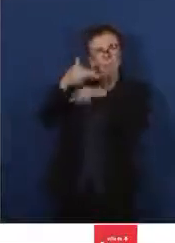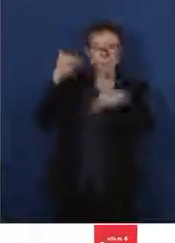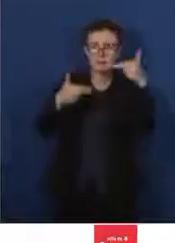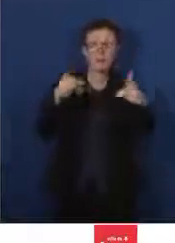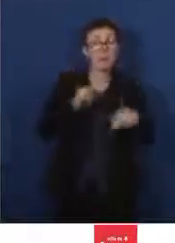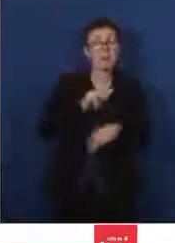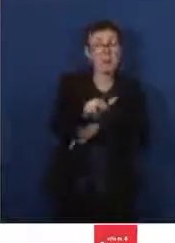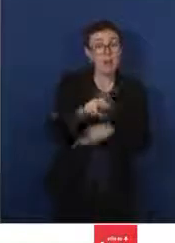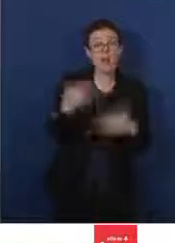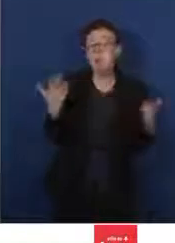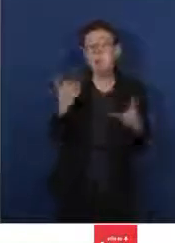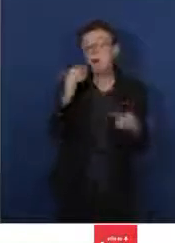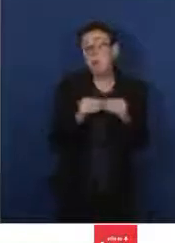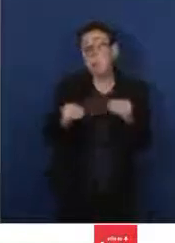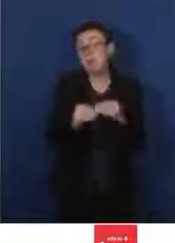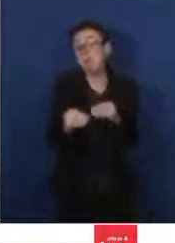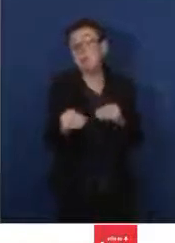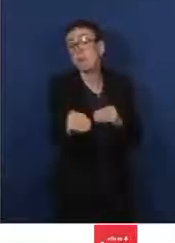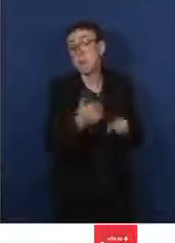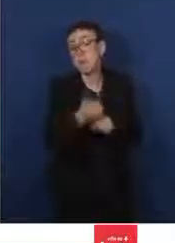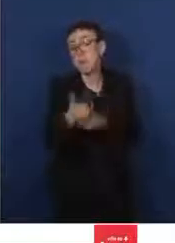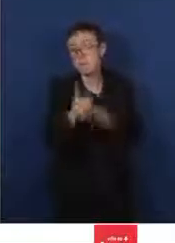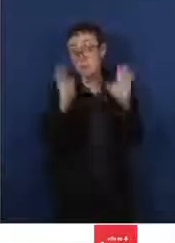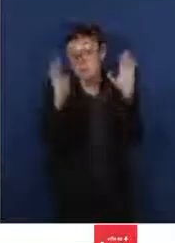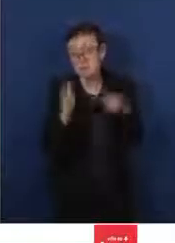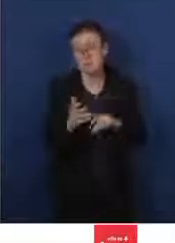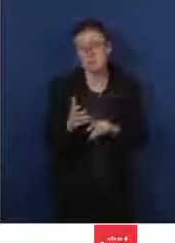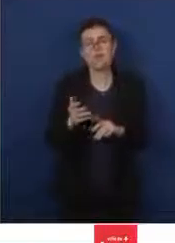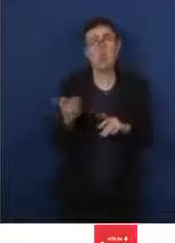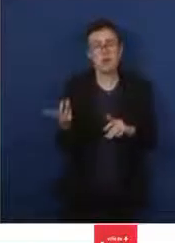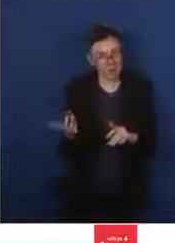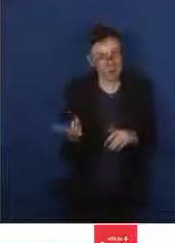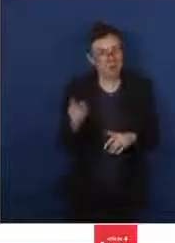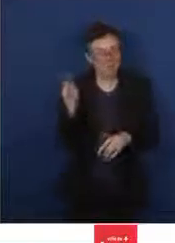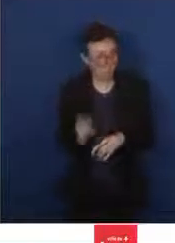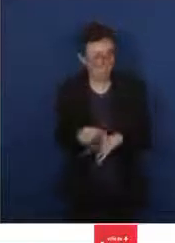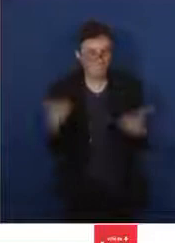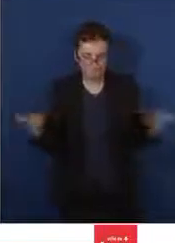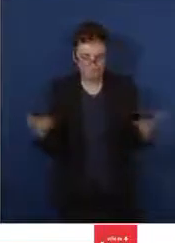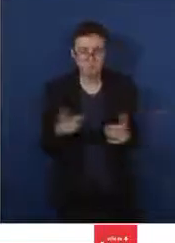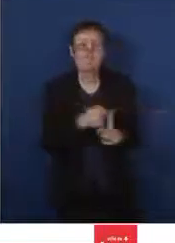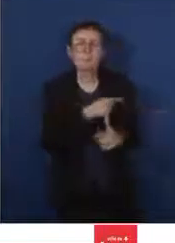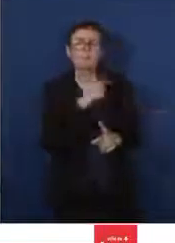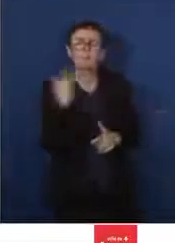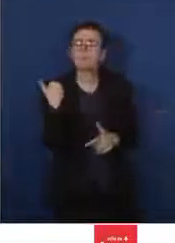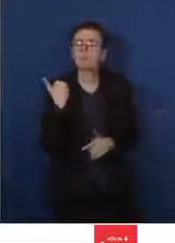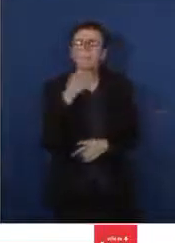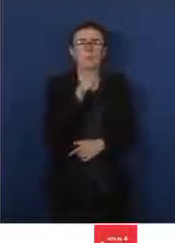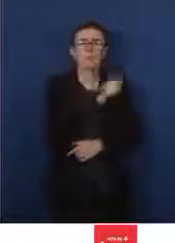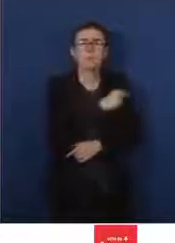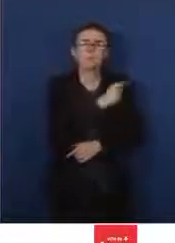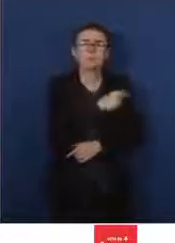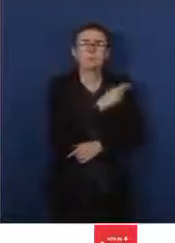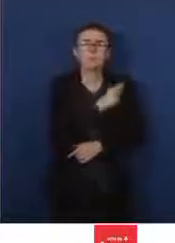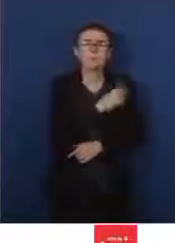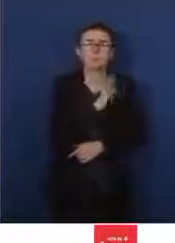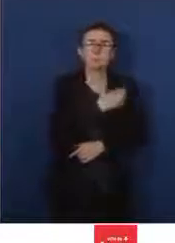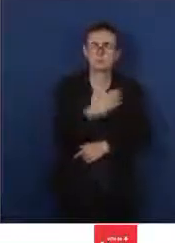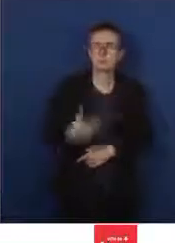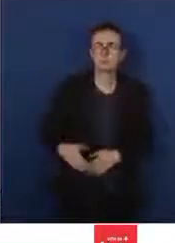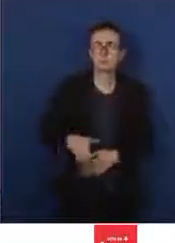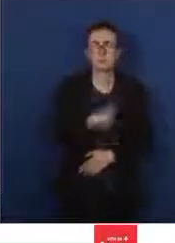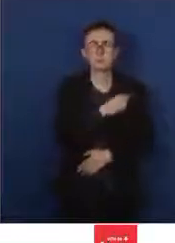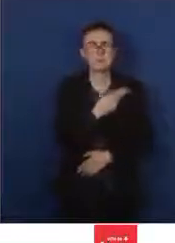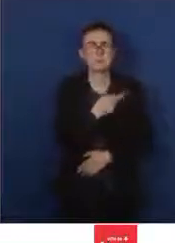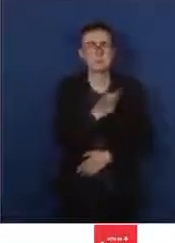coopération permanente entre les polices nationales et municipales, à l'image de ce qui a été mis en place, par exemple, par la ville de Nice,